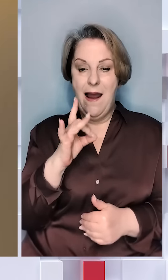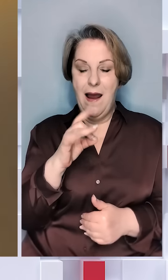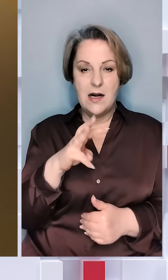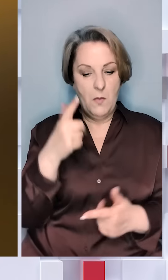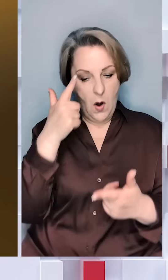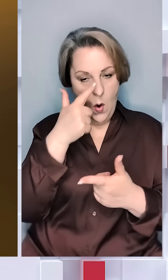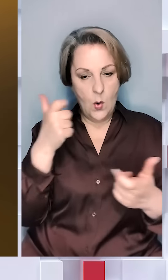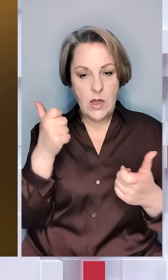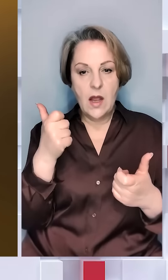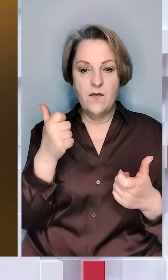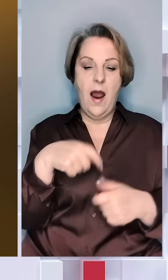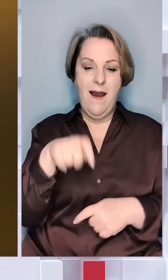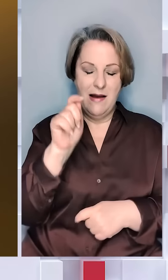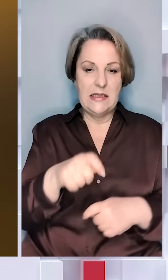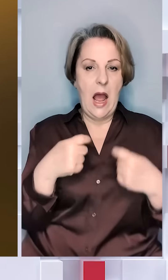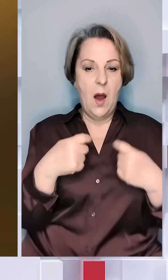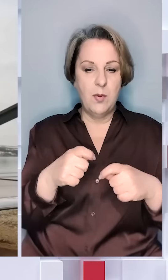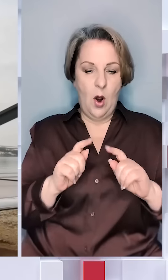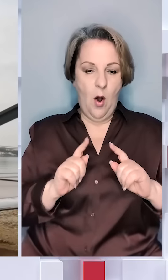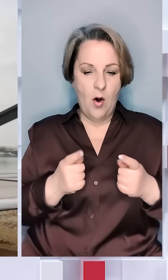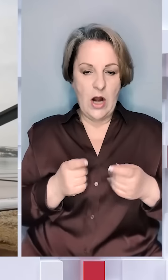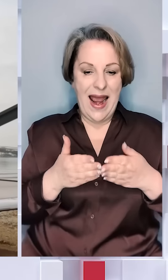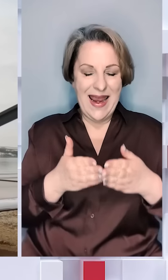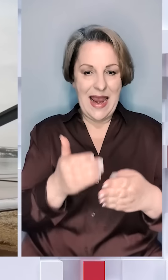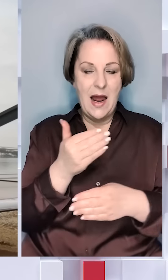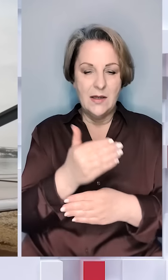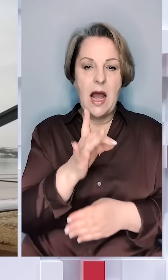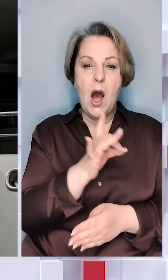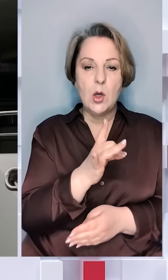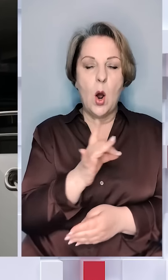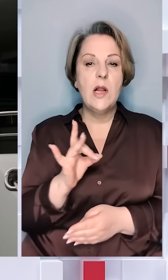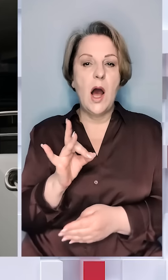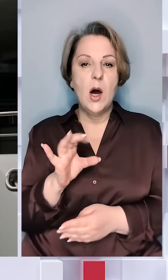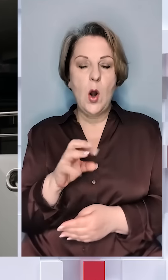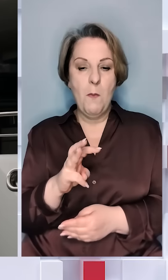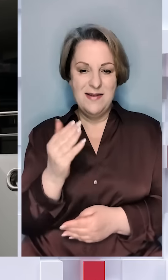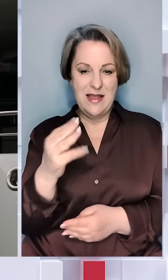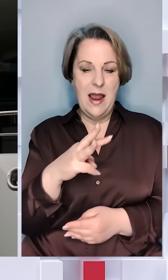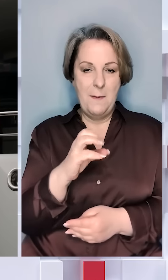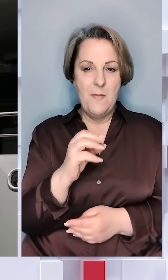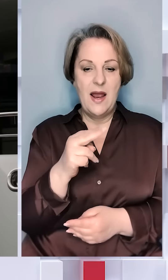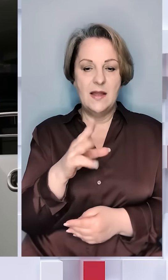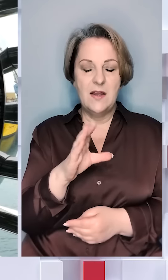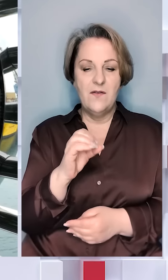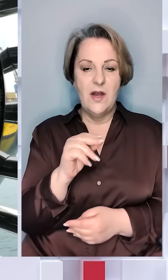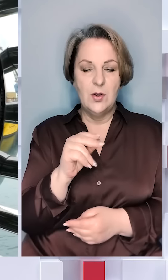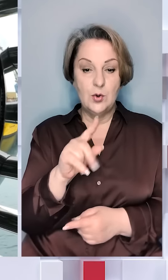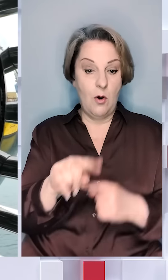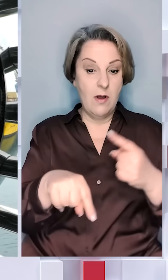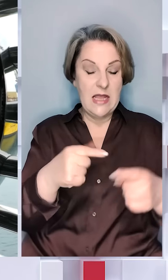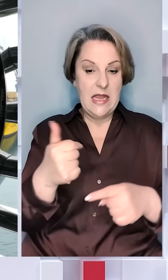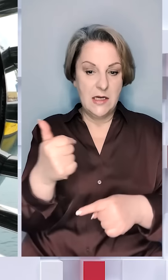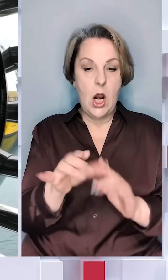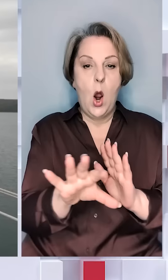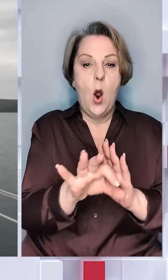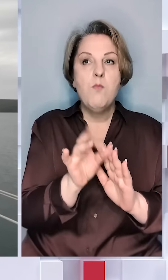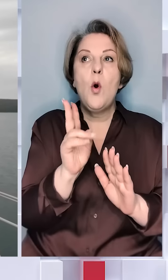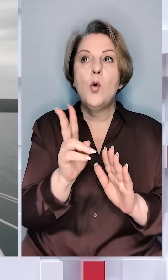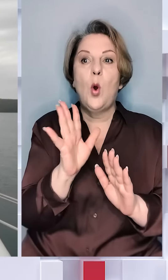вже оголосила про старт продажу арештованої яхти «Роял Романс» Віктора Медведчука. Наступного тижня агентство